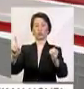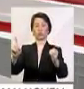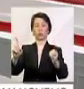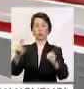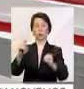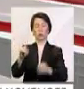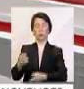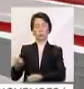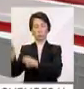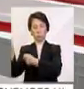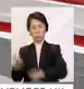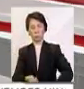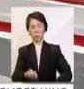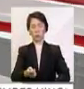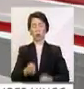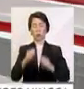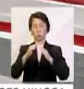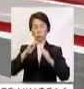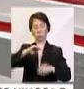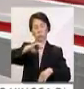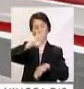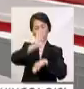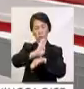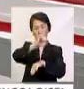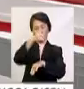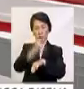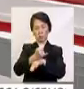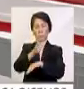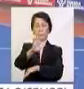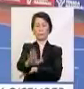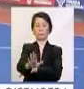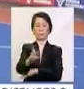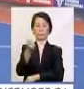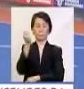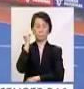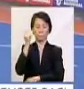di Stadium Hoki Nasional Bukit Jalil pada petang tadi.